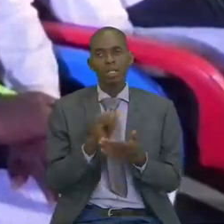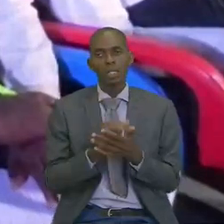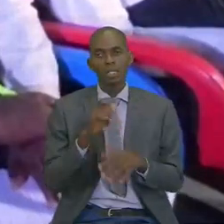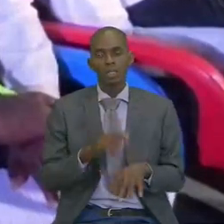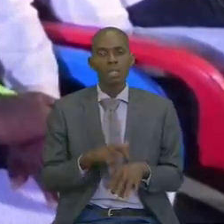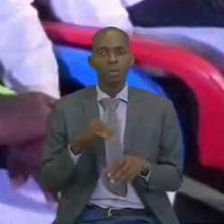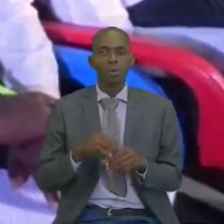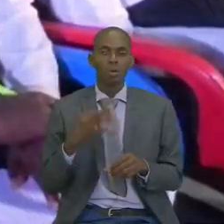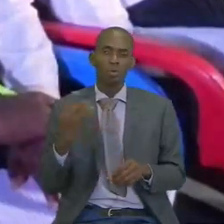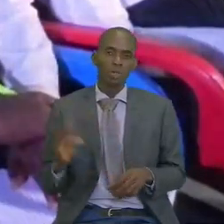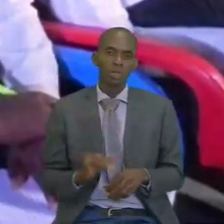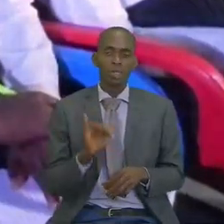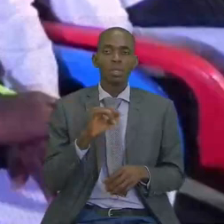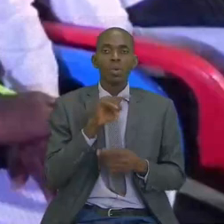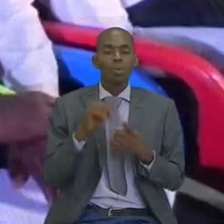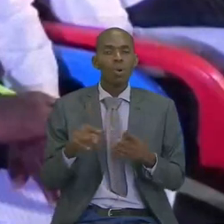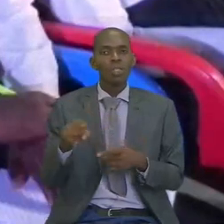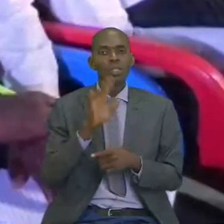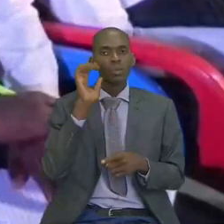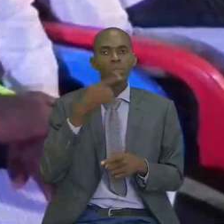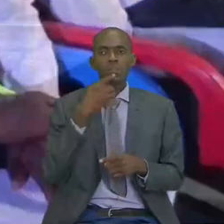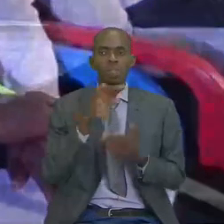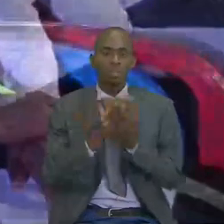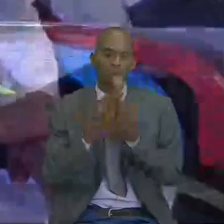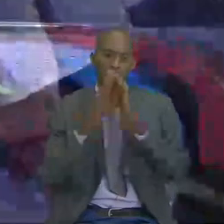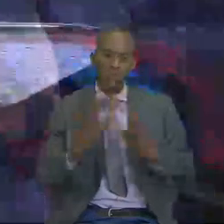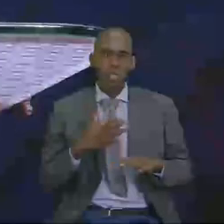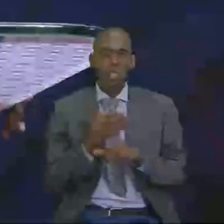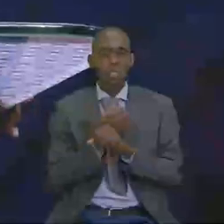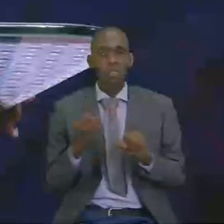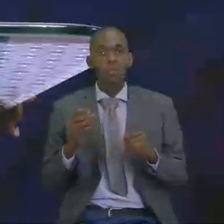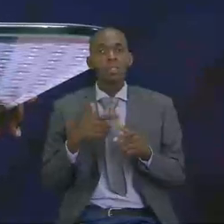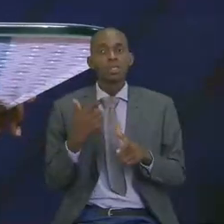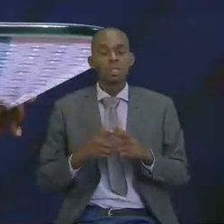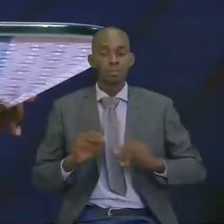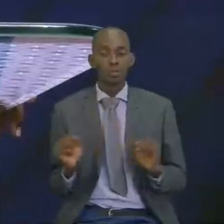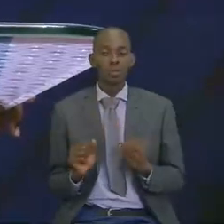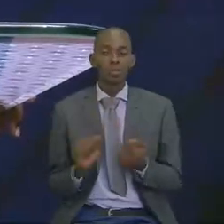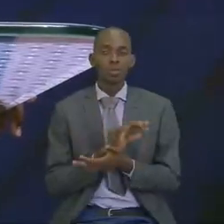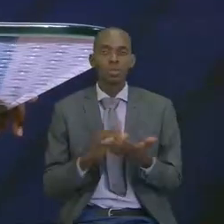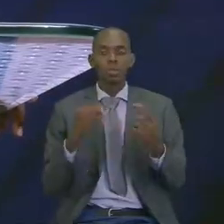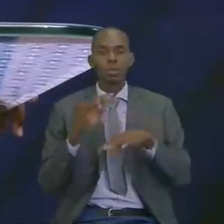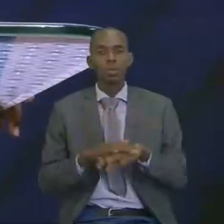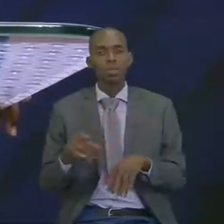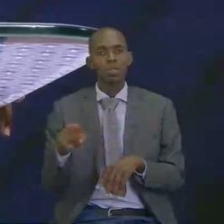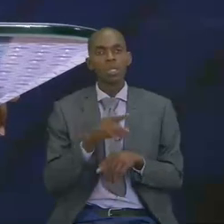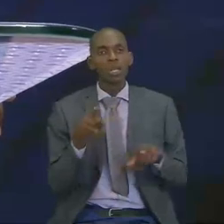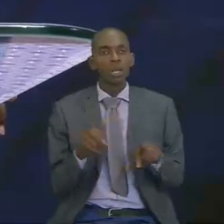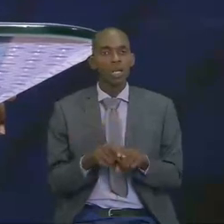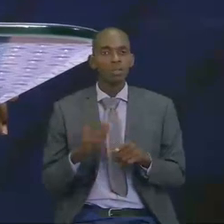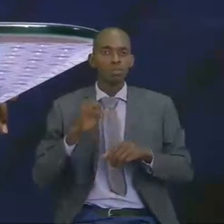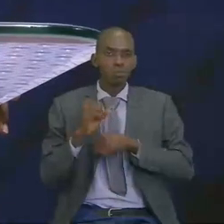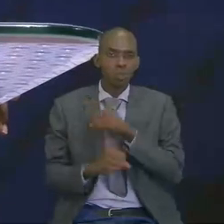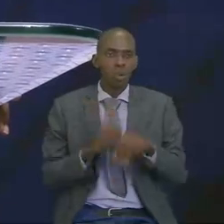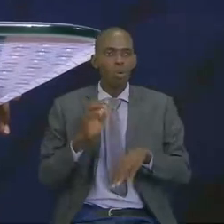et quand les hommes diront paix et sûreté, alors une ruine soudaine les surprendra, comme les douleurs de